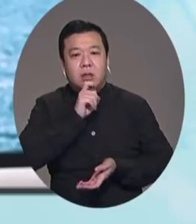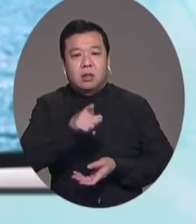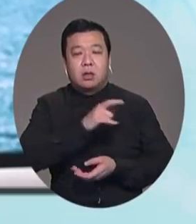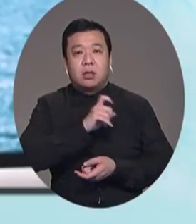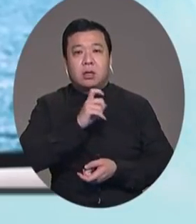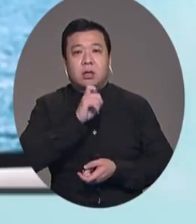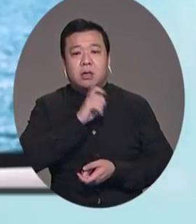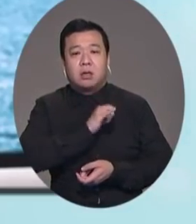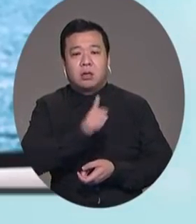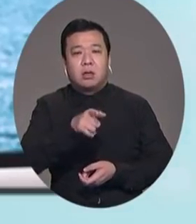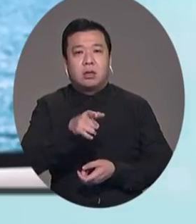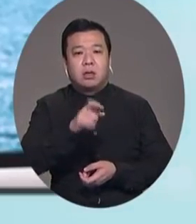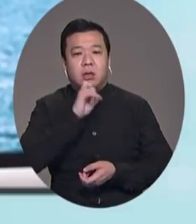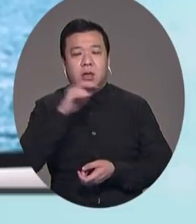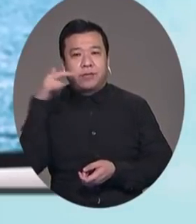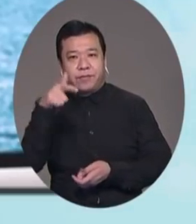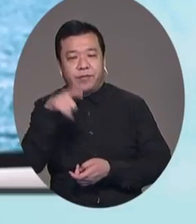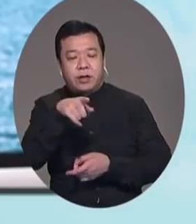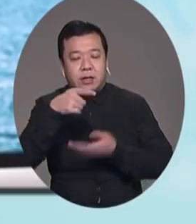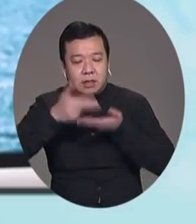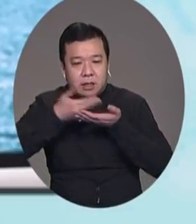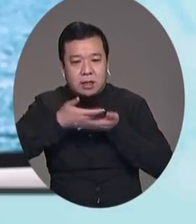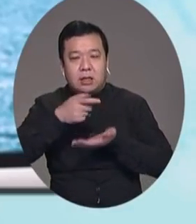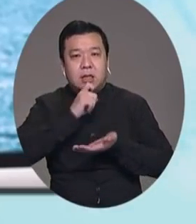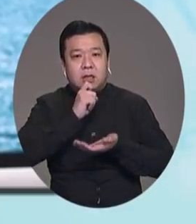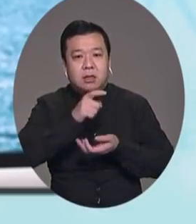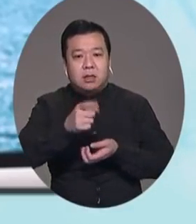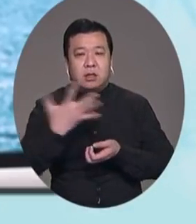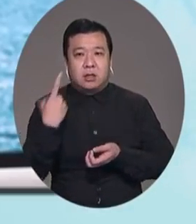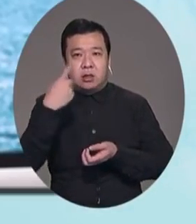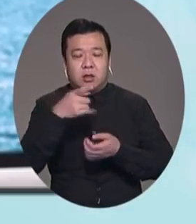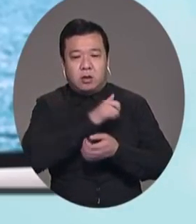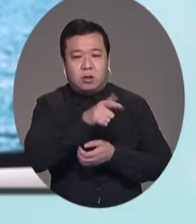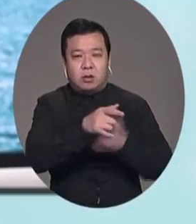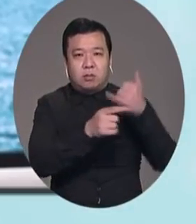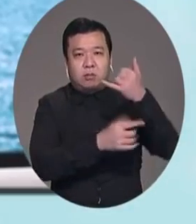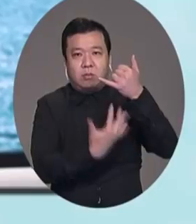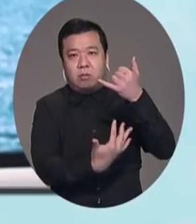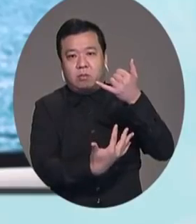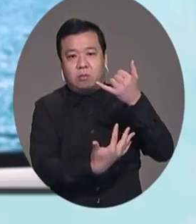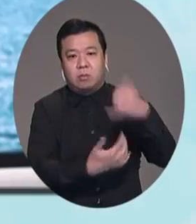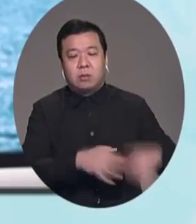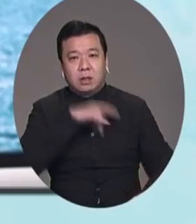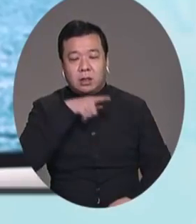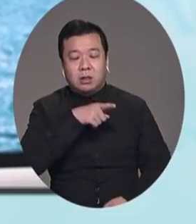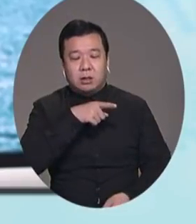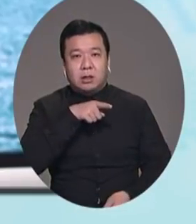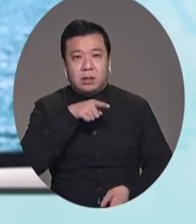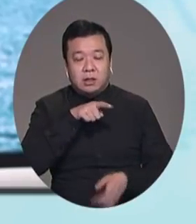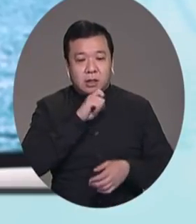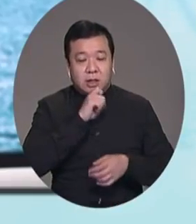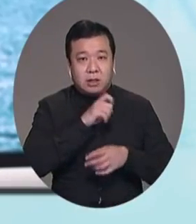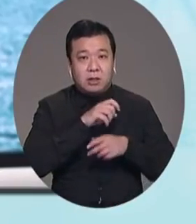個啟祥餐廳的，不過上一個個案去的時間是6月5號，即如果是在